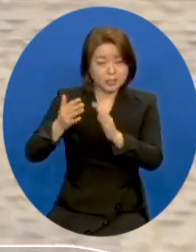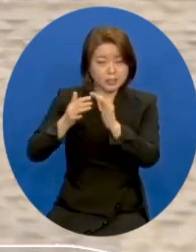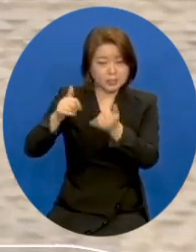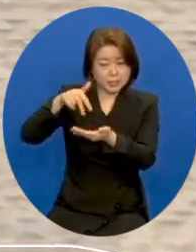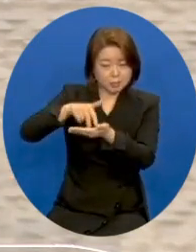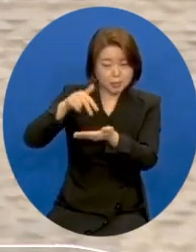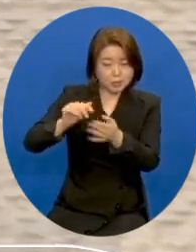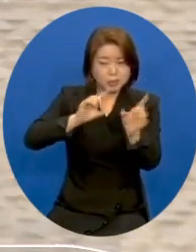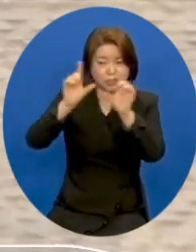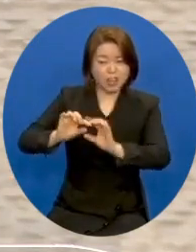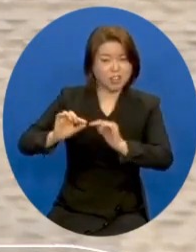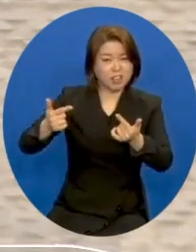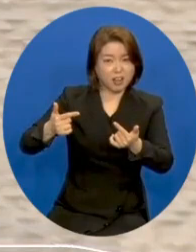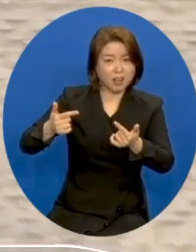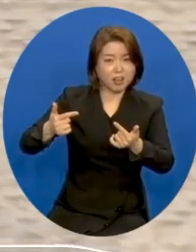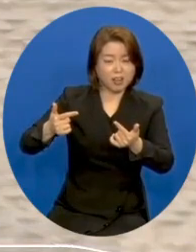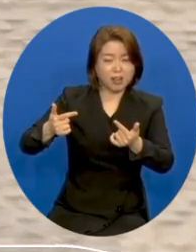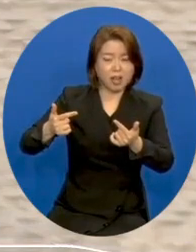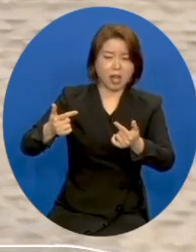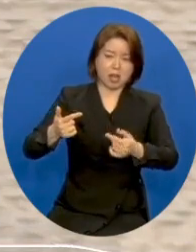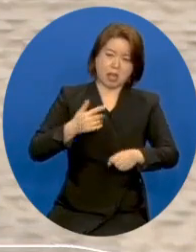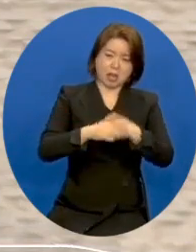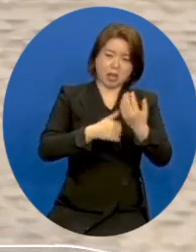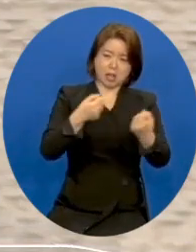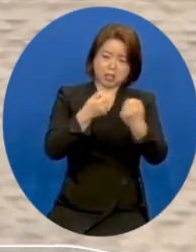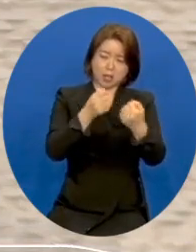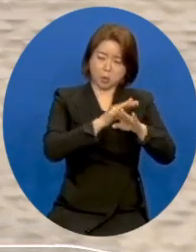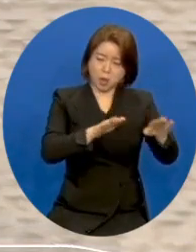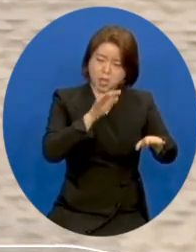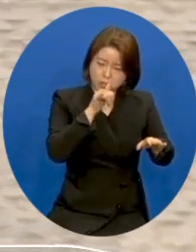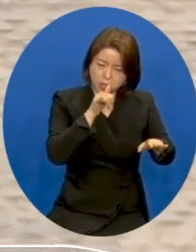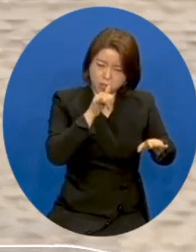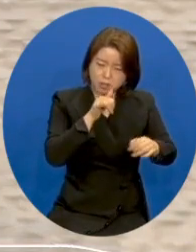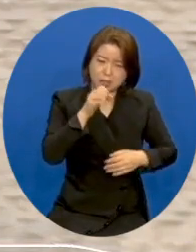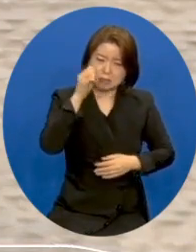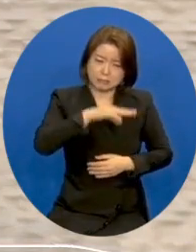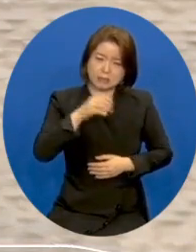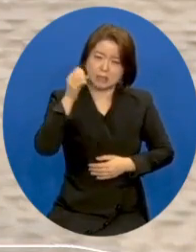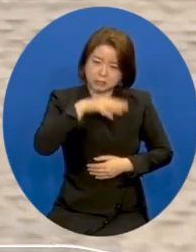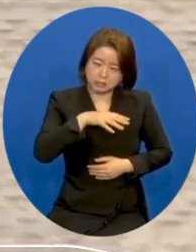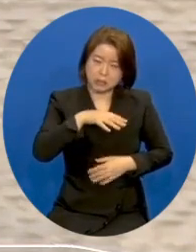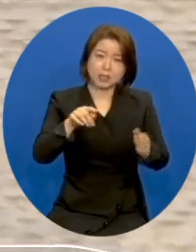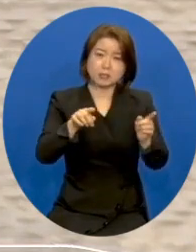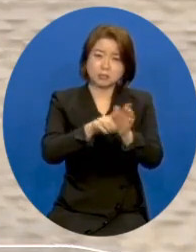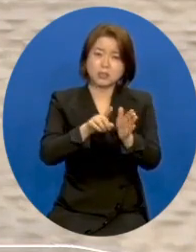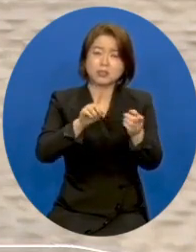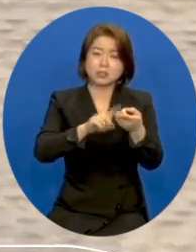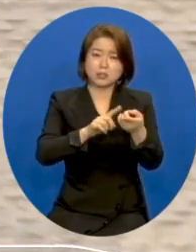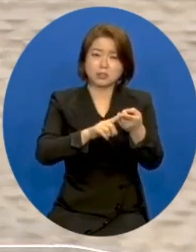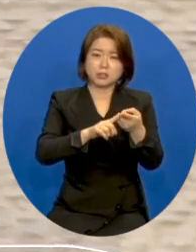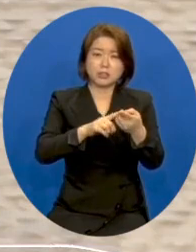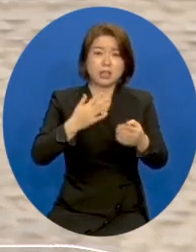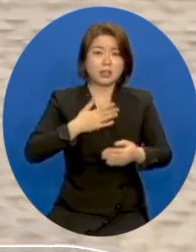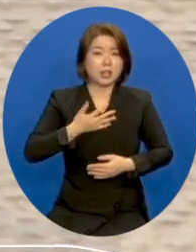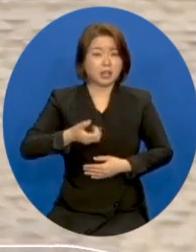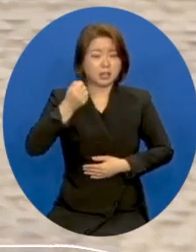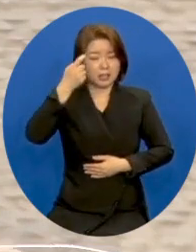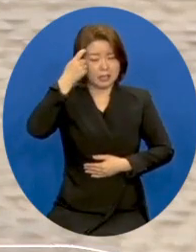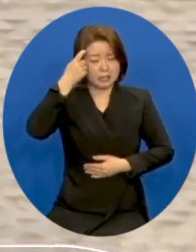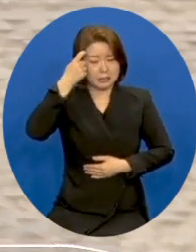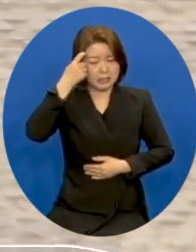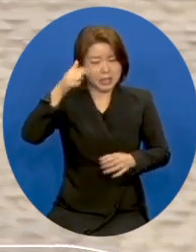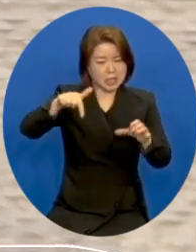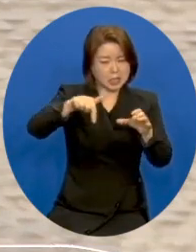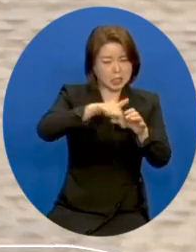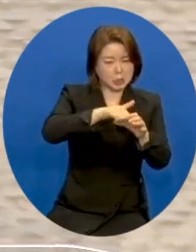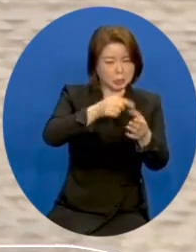않으면서 하나님과 화해하였다고 그저 믿는 것은 가지고 있는 교리적인